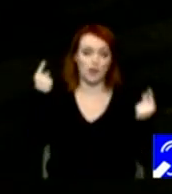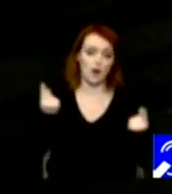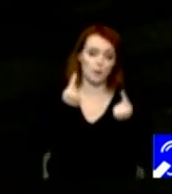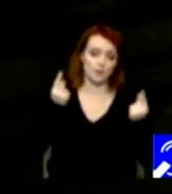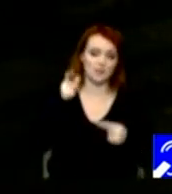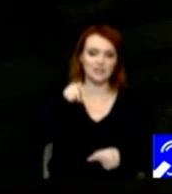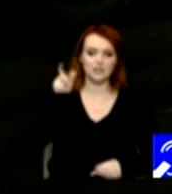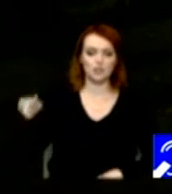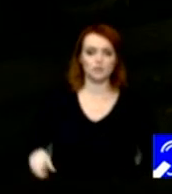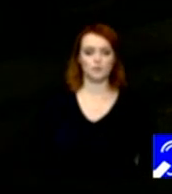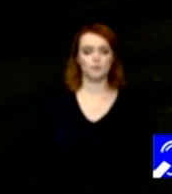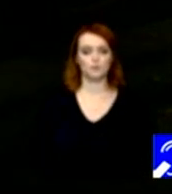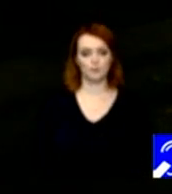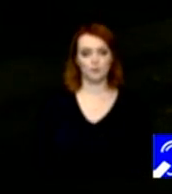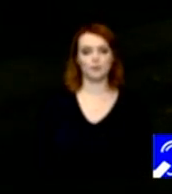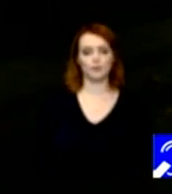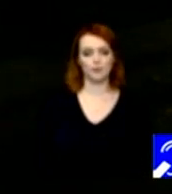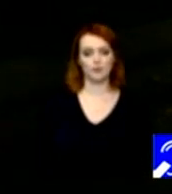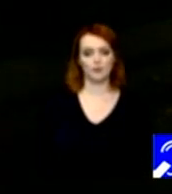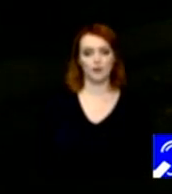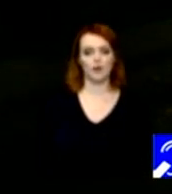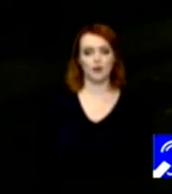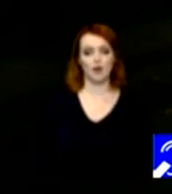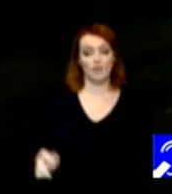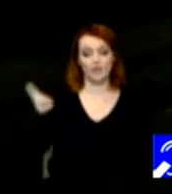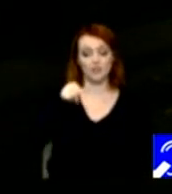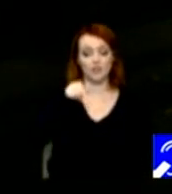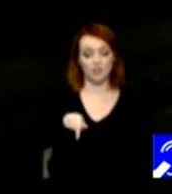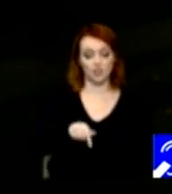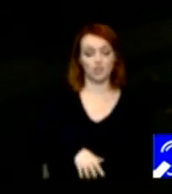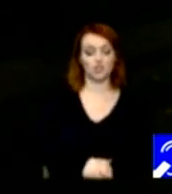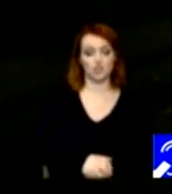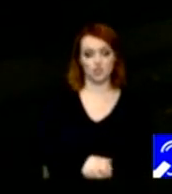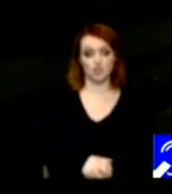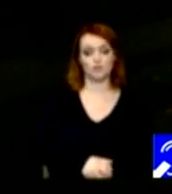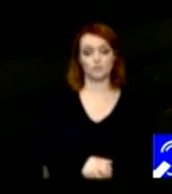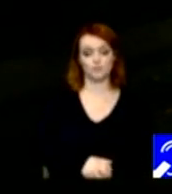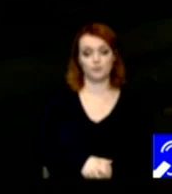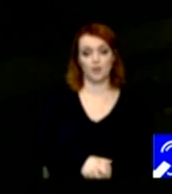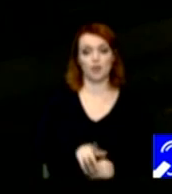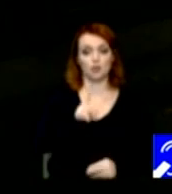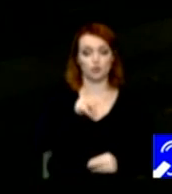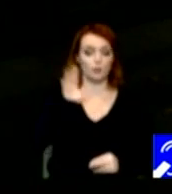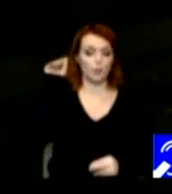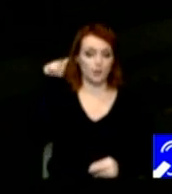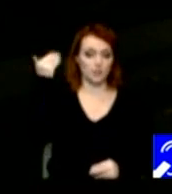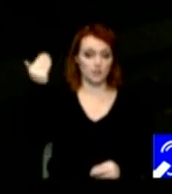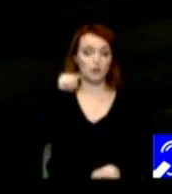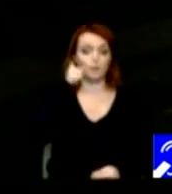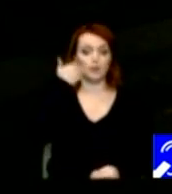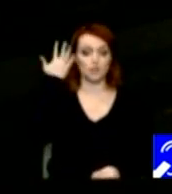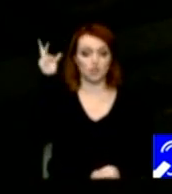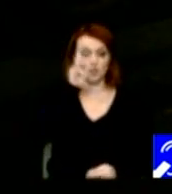admiratori ai creației Valentina Rusu Ciobanu a venit aici pentru ai aduce un ultim omagiu tata tata ma inchin te